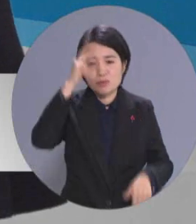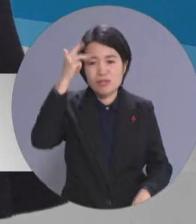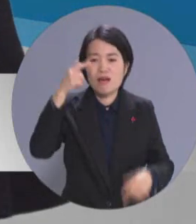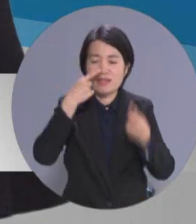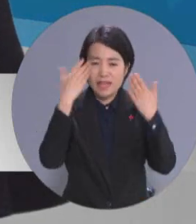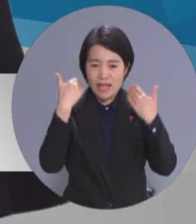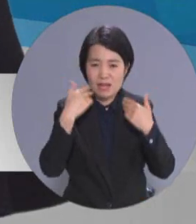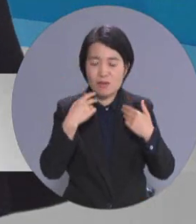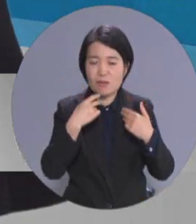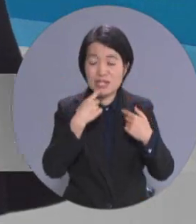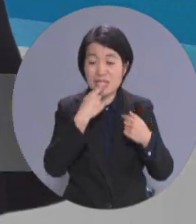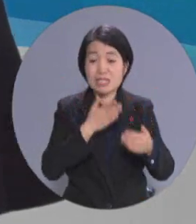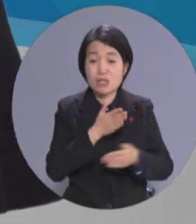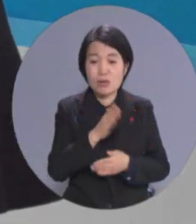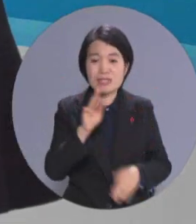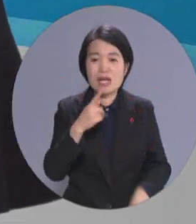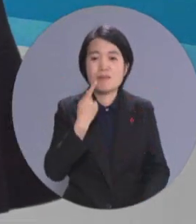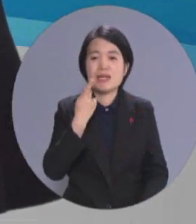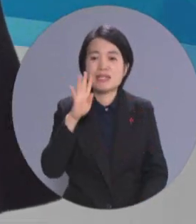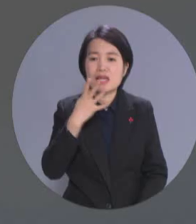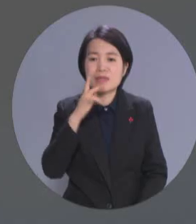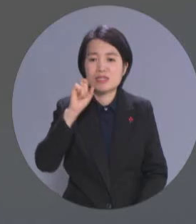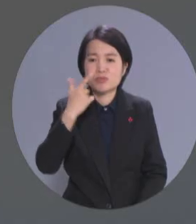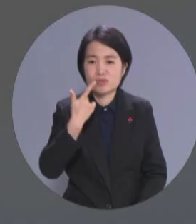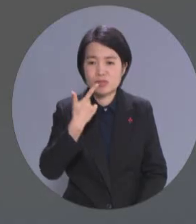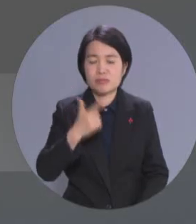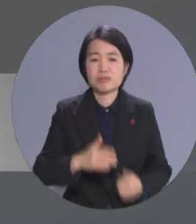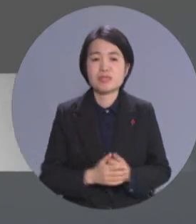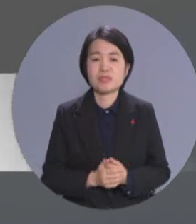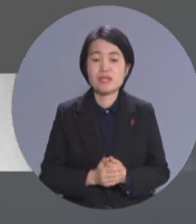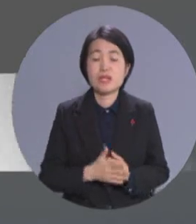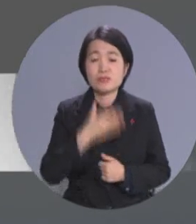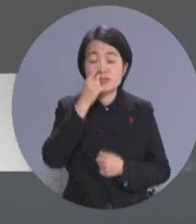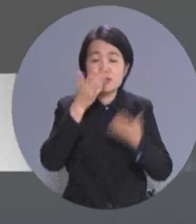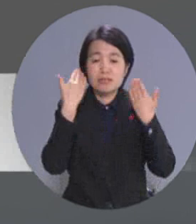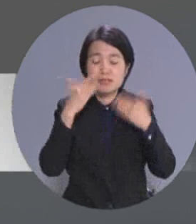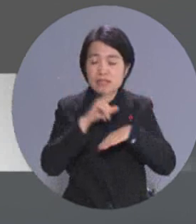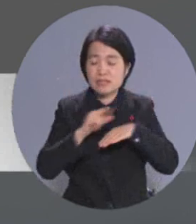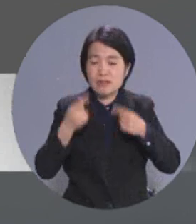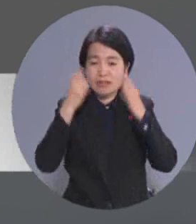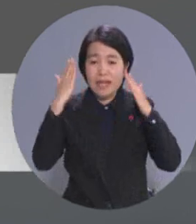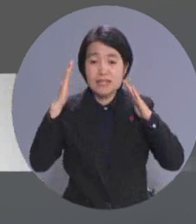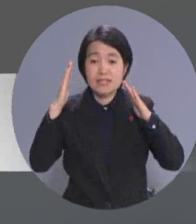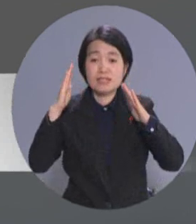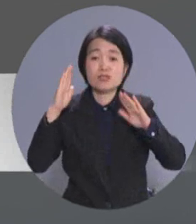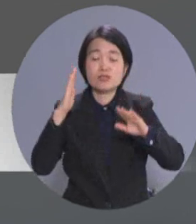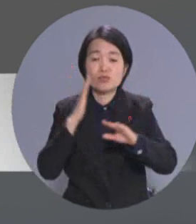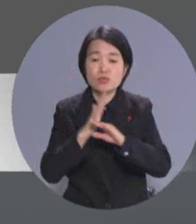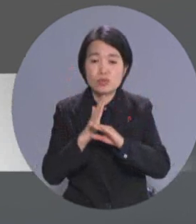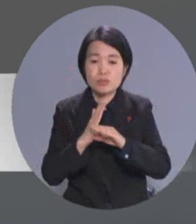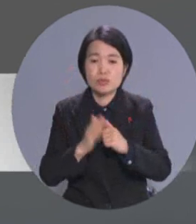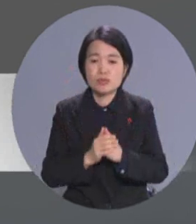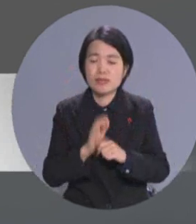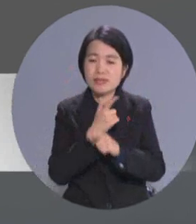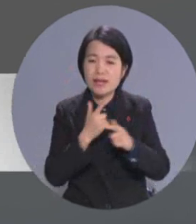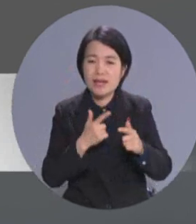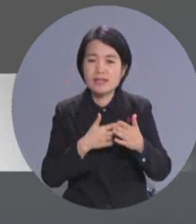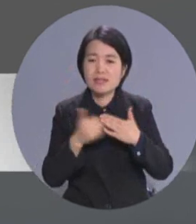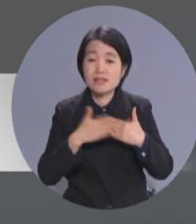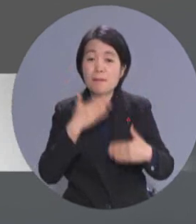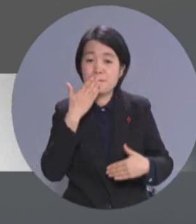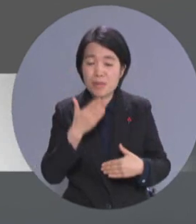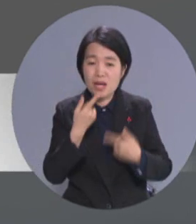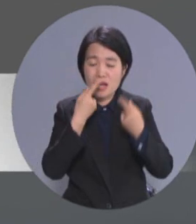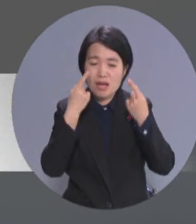46점으로 분석됐습니다 순천시가 지역 대학생을 대상으로 다양한 현장을 경험할 수 있는